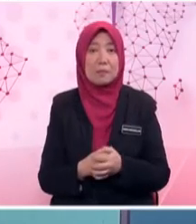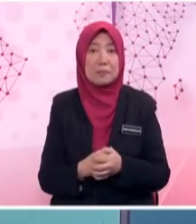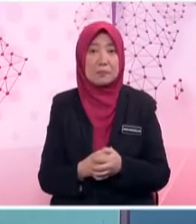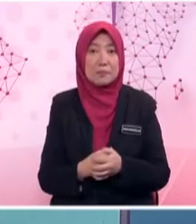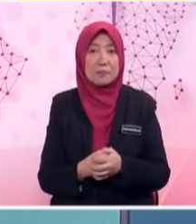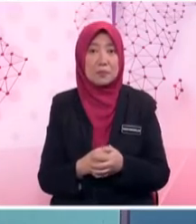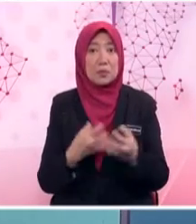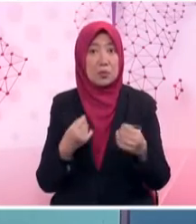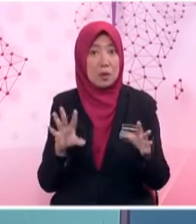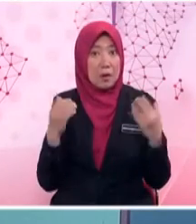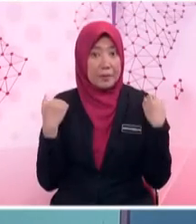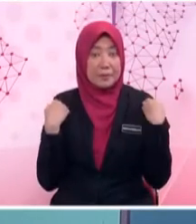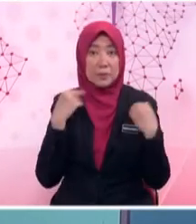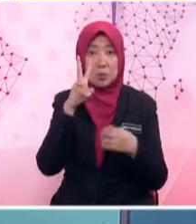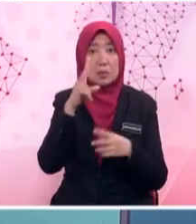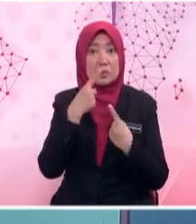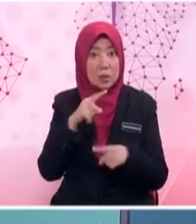ya cikgu. Ada empat kawan lagi ni. Kawan